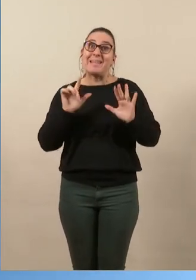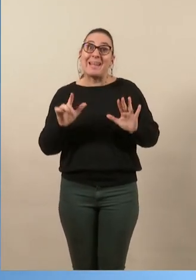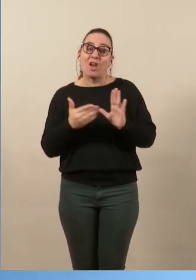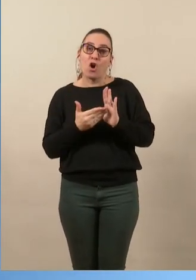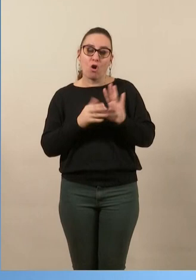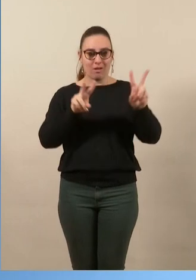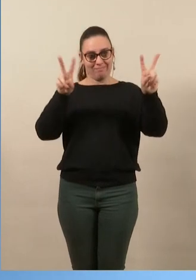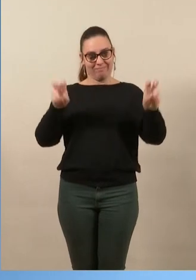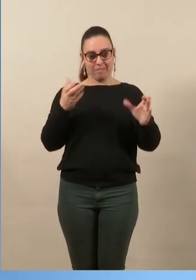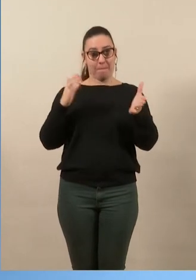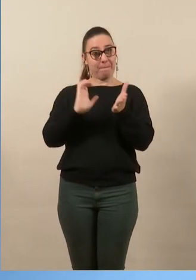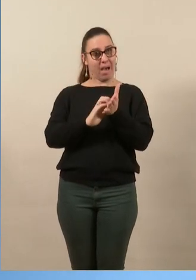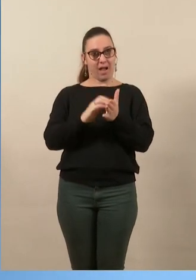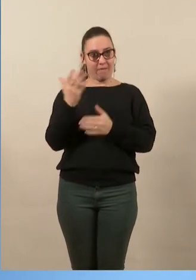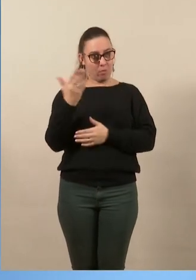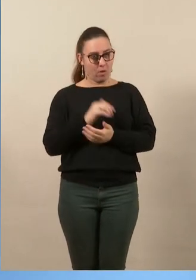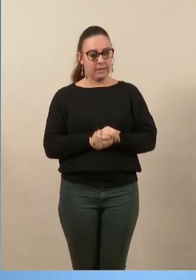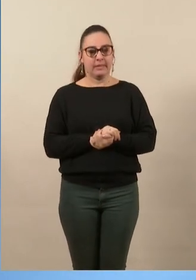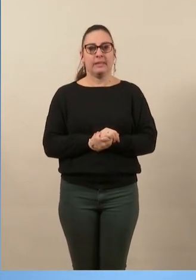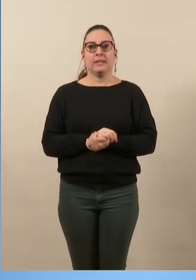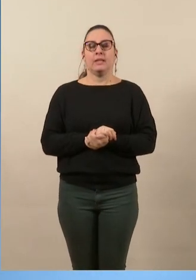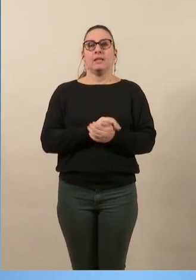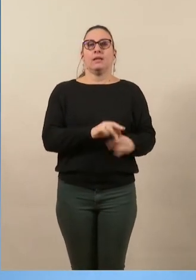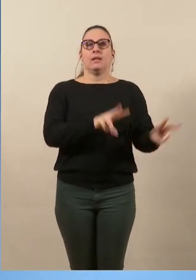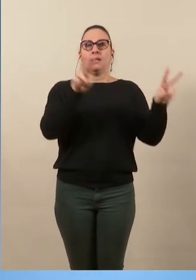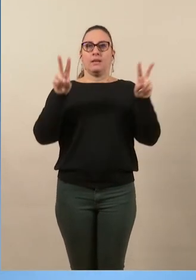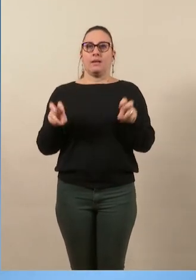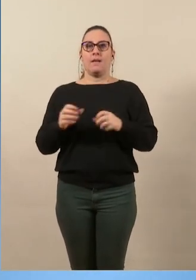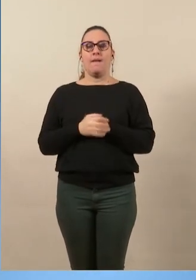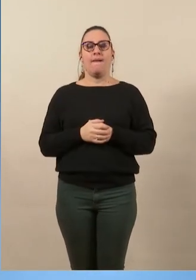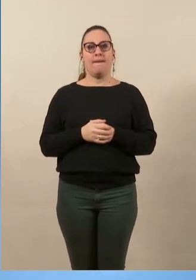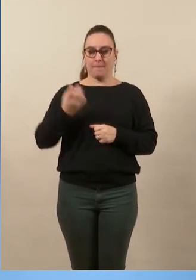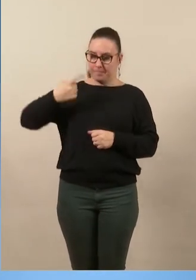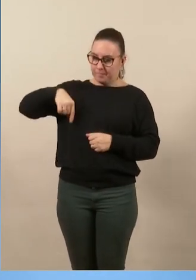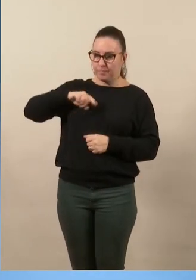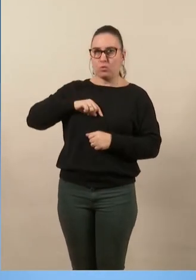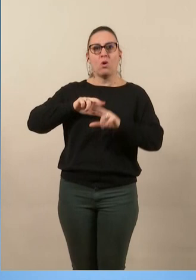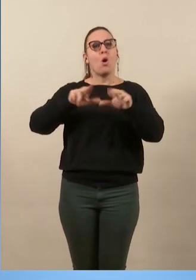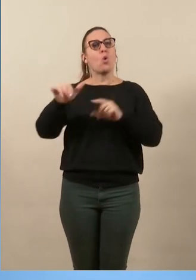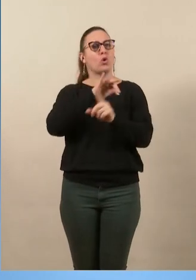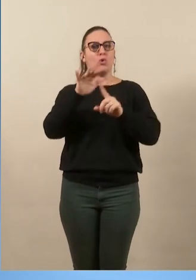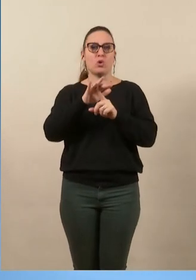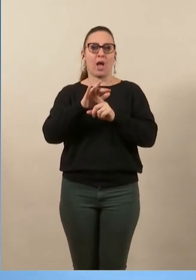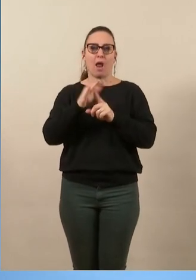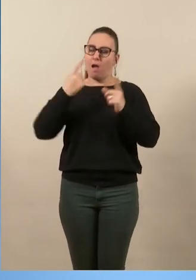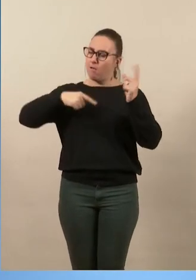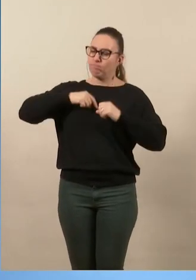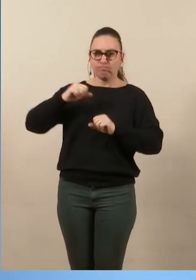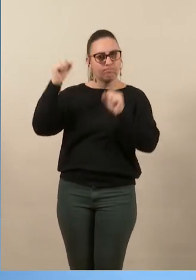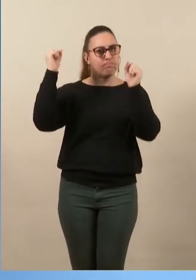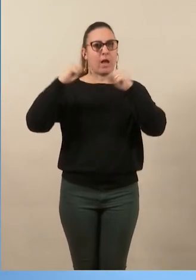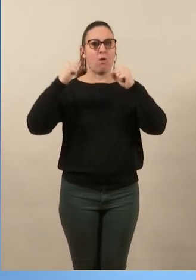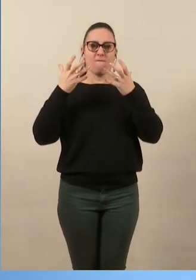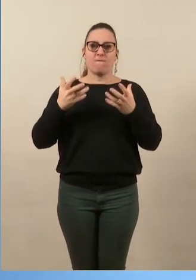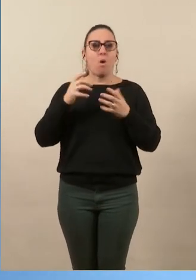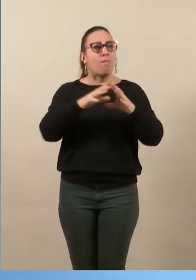par le paragraphe suivant je cite nous avons pris le parti du contrat social qui ouvre grâce à la contribution des